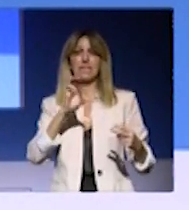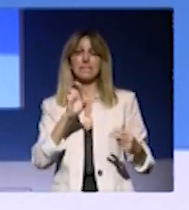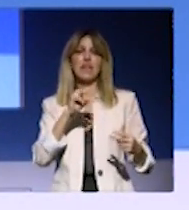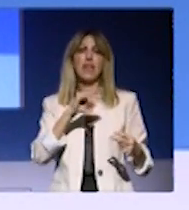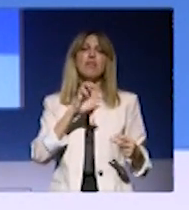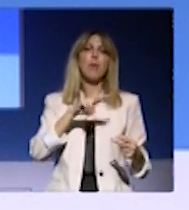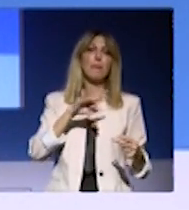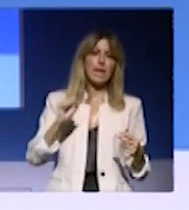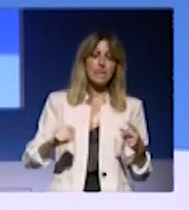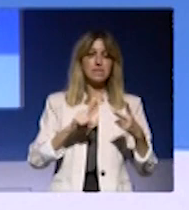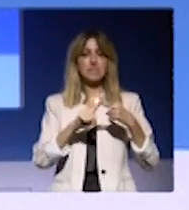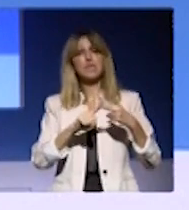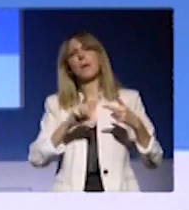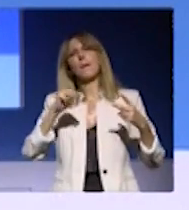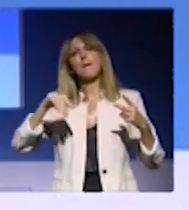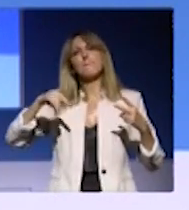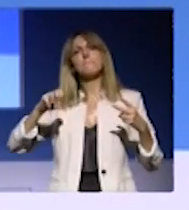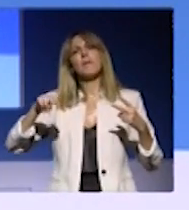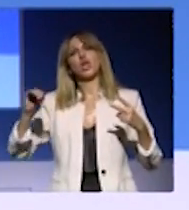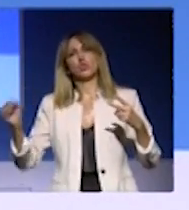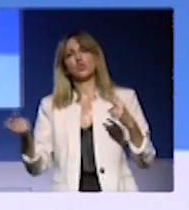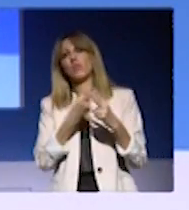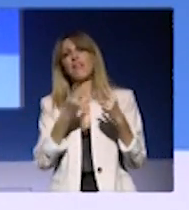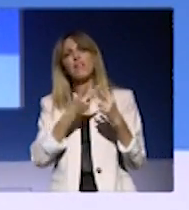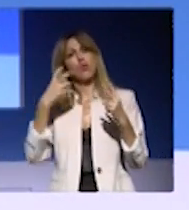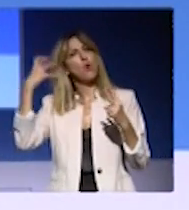του Μπαίνου, δύο άνθρωποι οι οποίοι